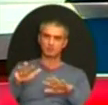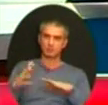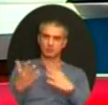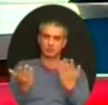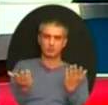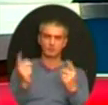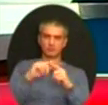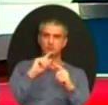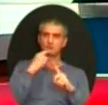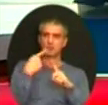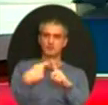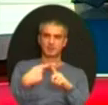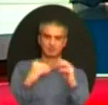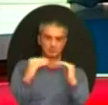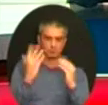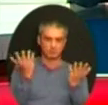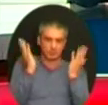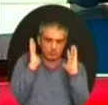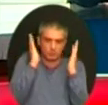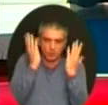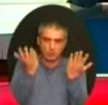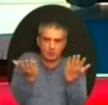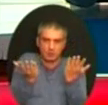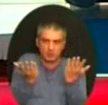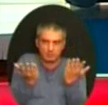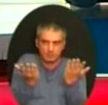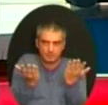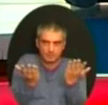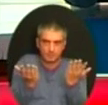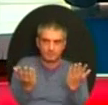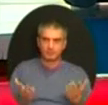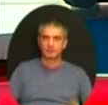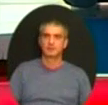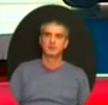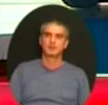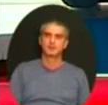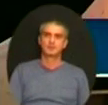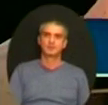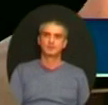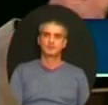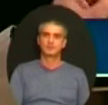איזה שנה וחצי בממוצע? זה קטסטרופה. עוד בזמן שעכשיו שראו ברק את